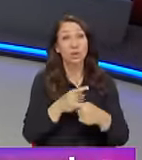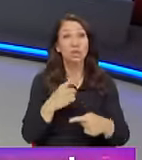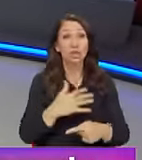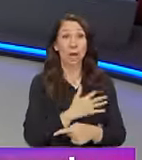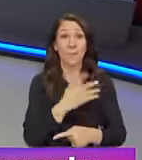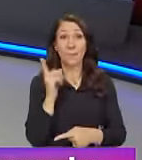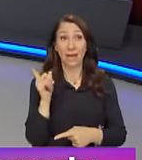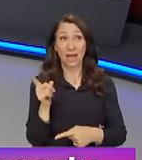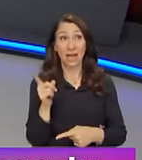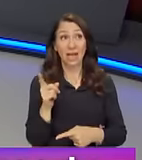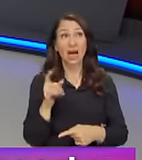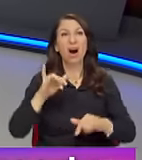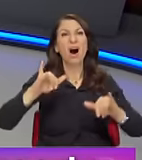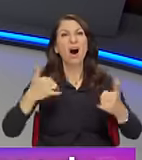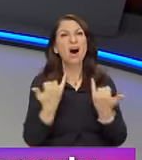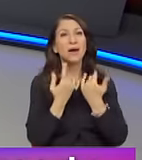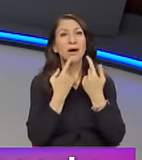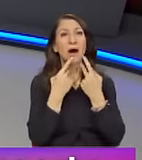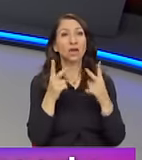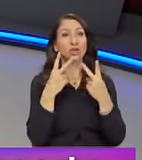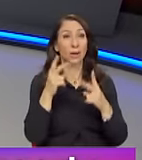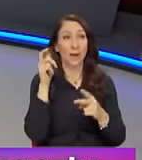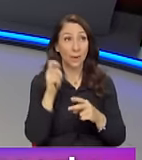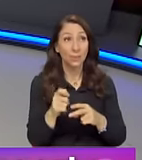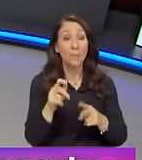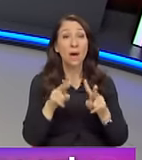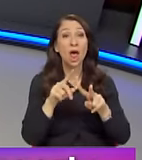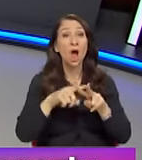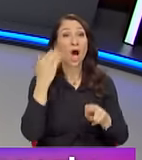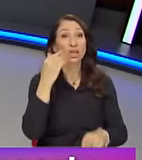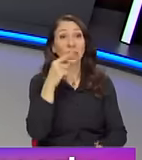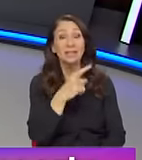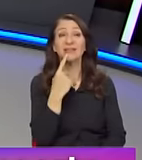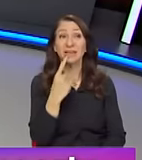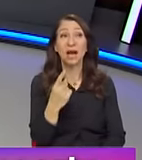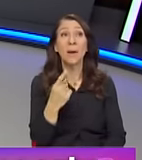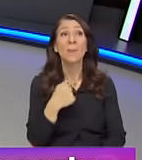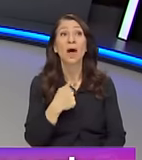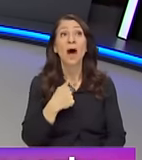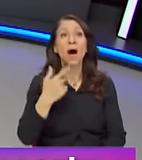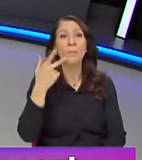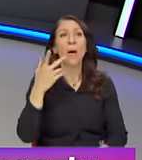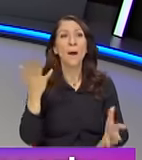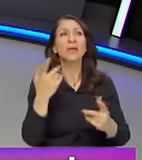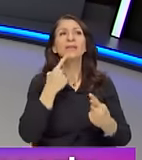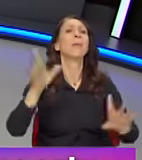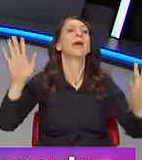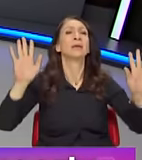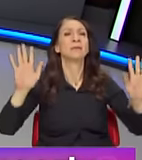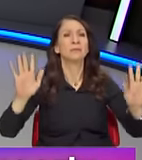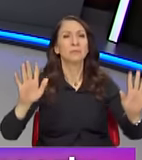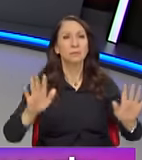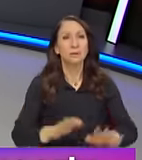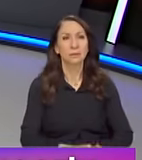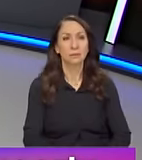Halk Partisi'ne zehir zemberek sözler işitildi Meral Akşener'den. Ve dedi ki bana abla mabla demeyin.